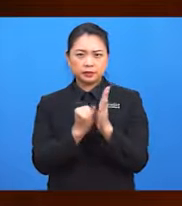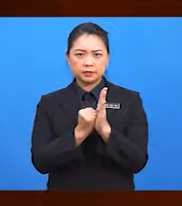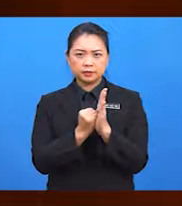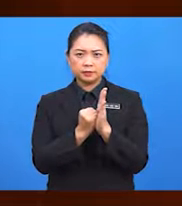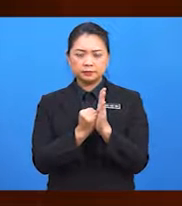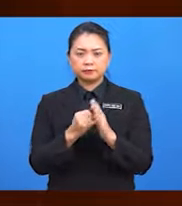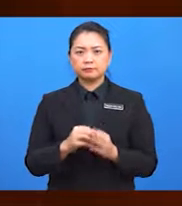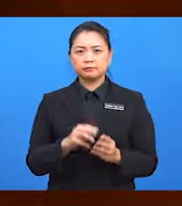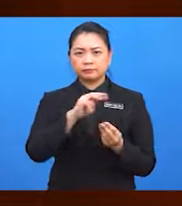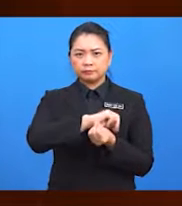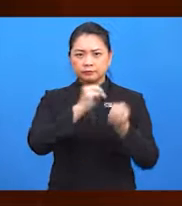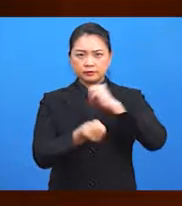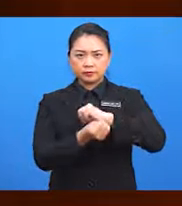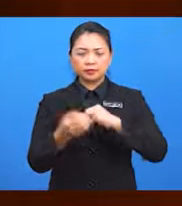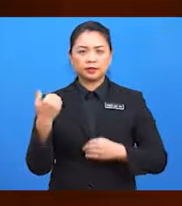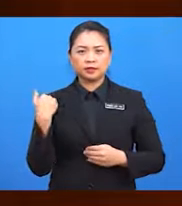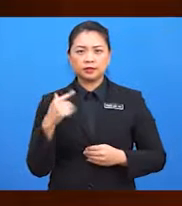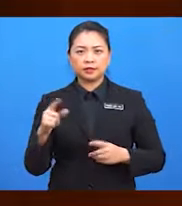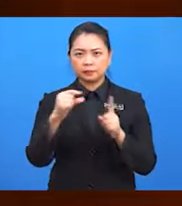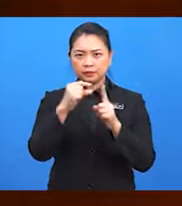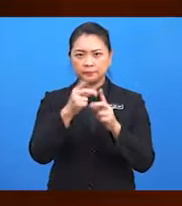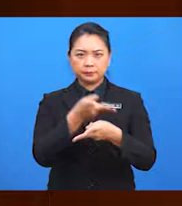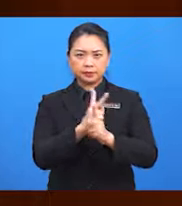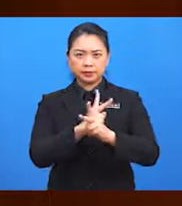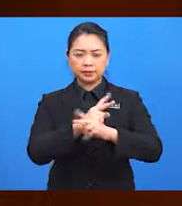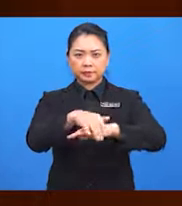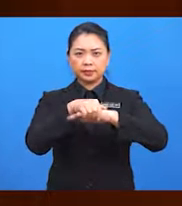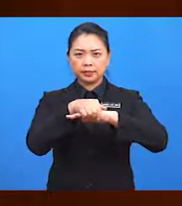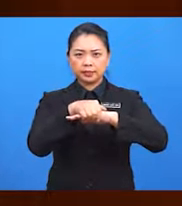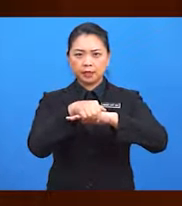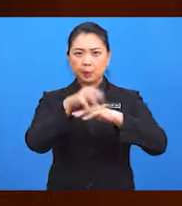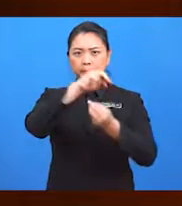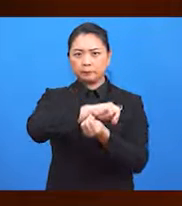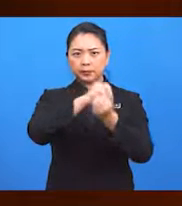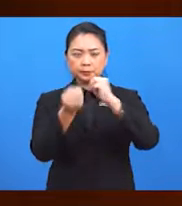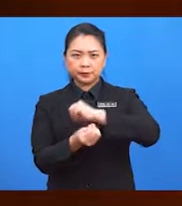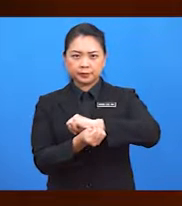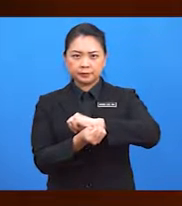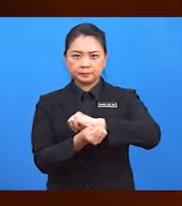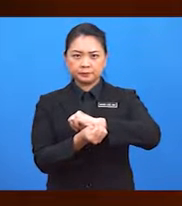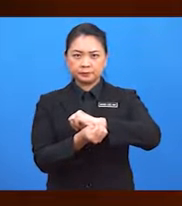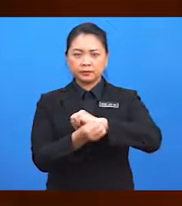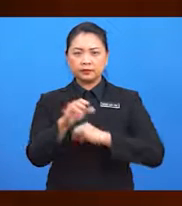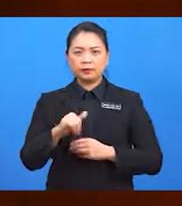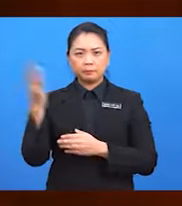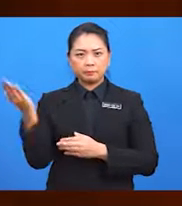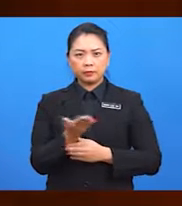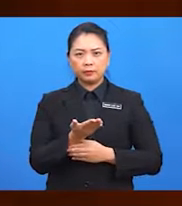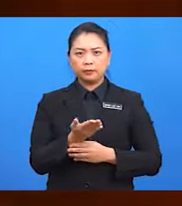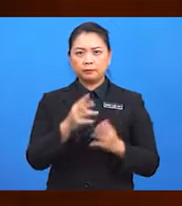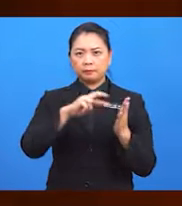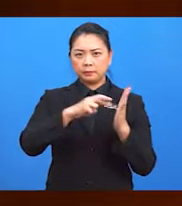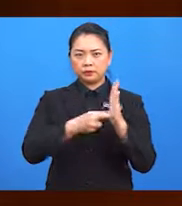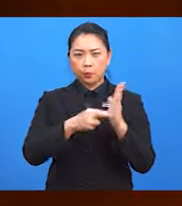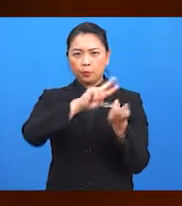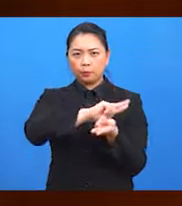Manipulasi merupakan perkataan pinjaman dari bahasa Inggeris iaitu manipulation, yang membawa maksud